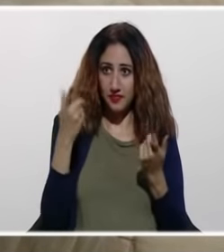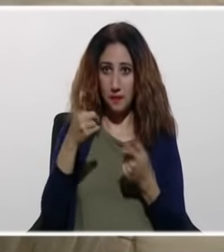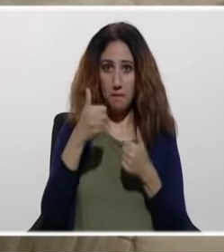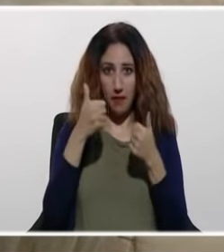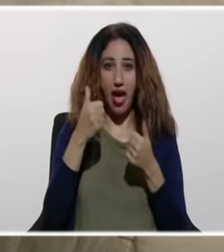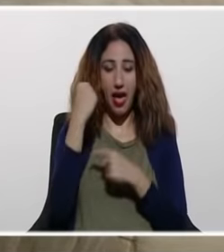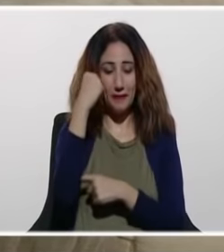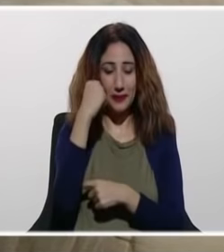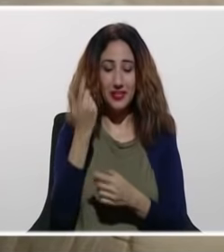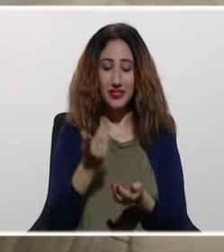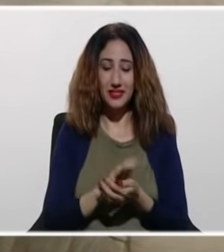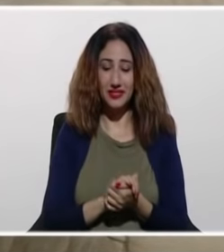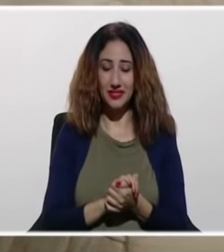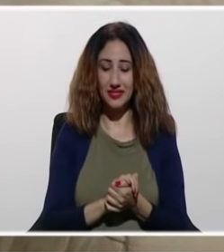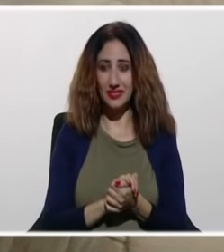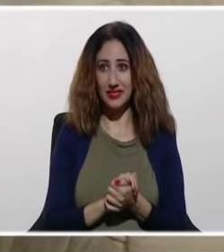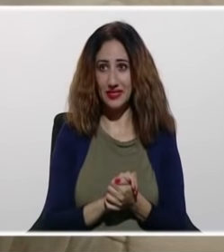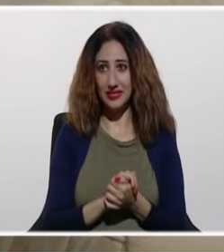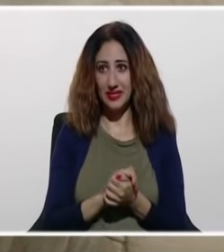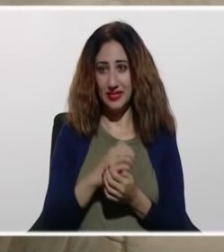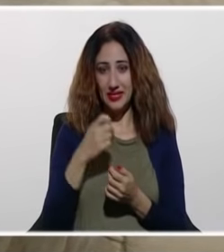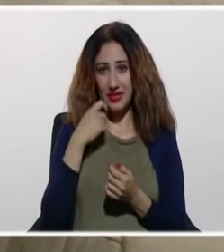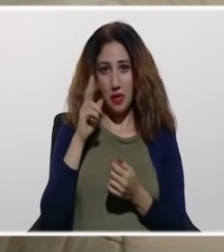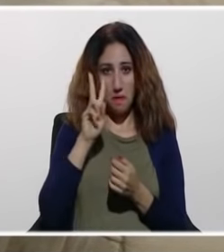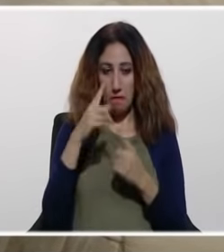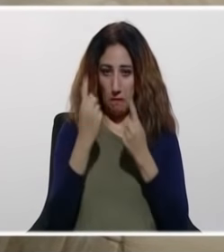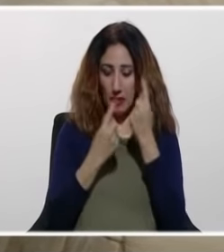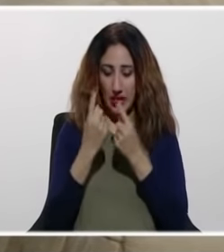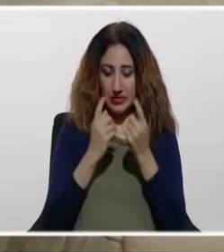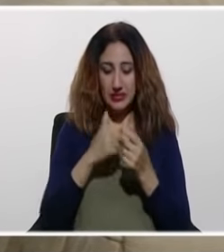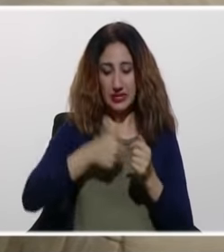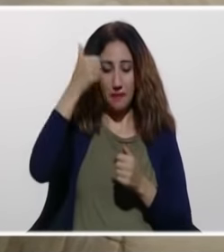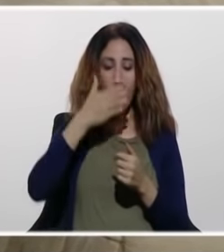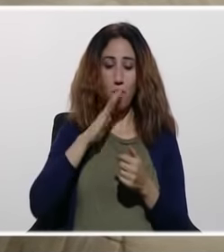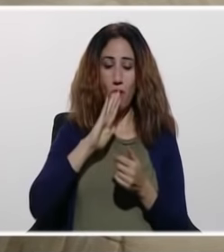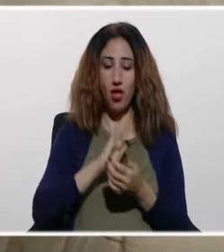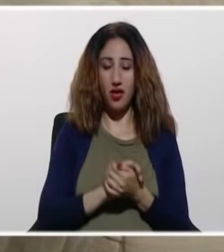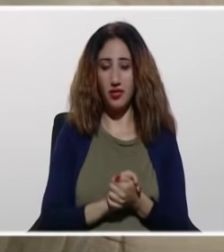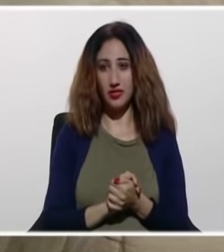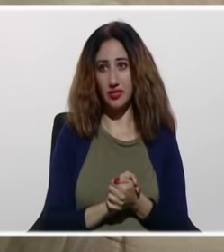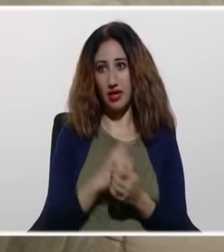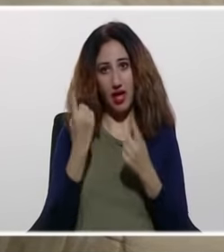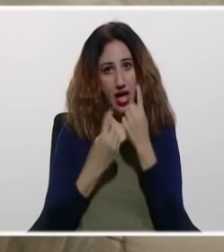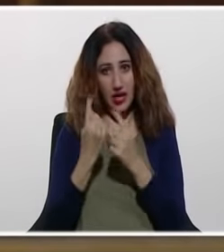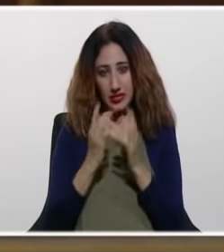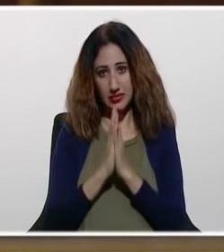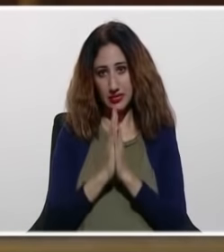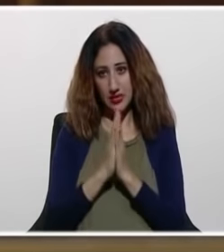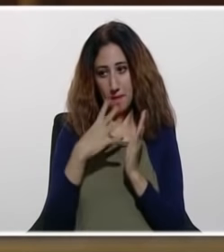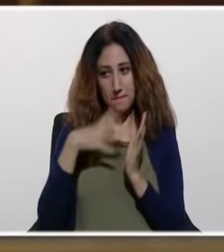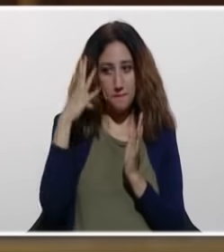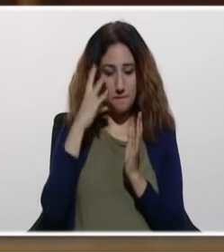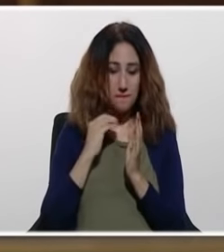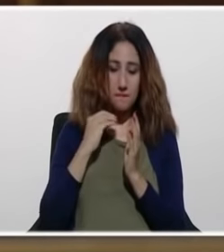الغريب اللي انت بتلعبه، يعني لعبت بتكنيك غريب جدا بس كسبت الحمد لله، مين ده يعني. عموما انا سعيد